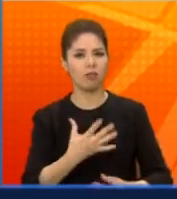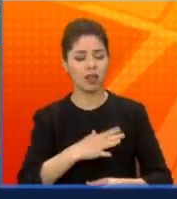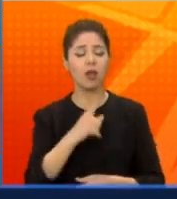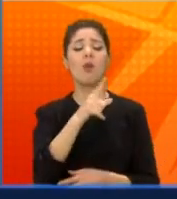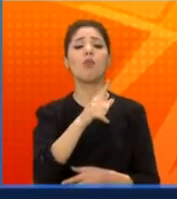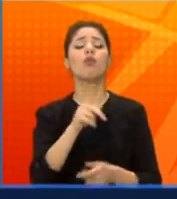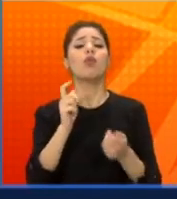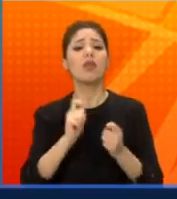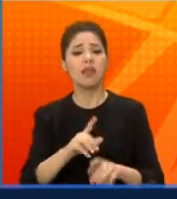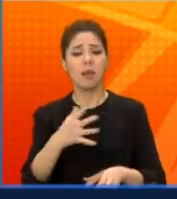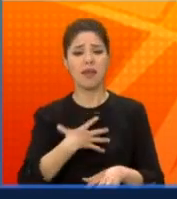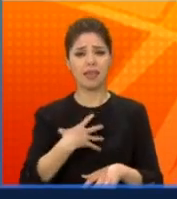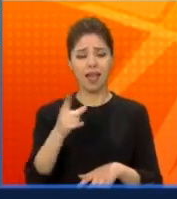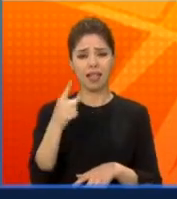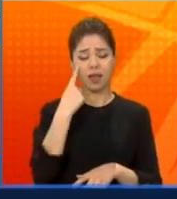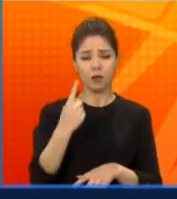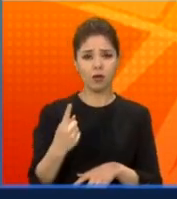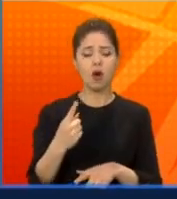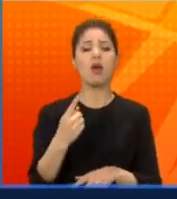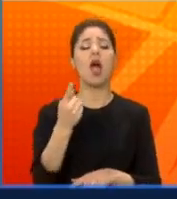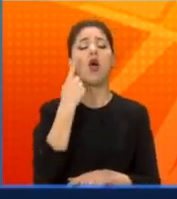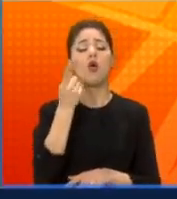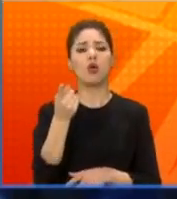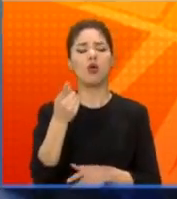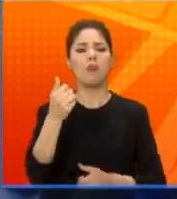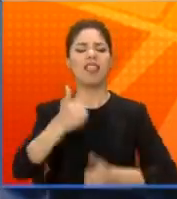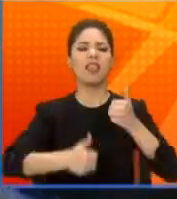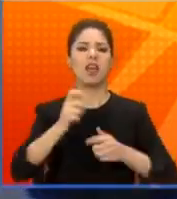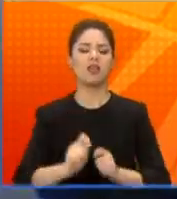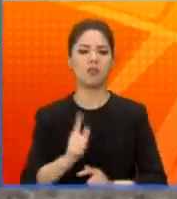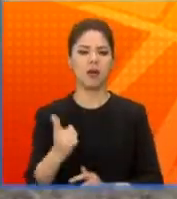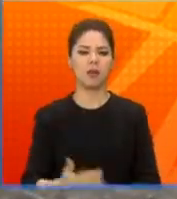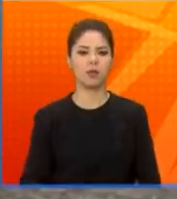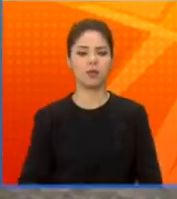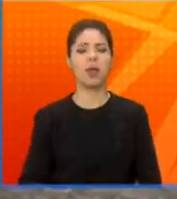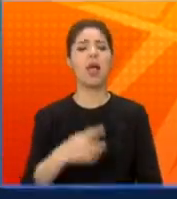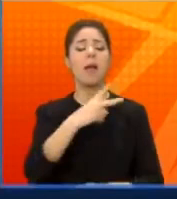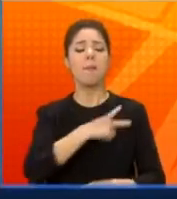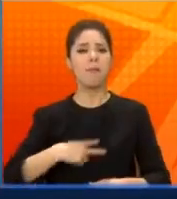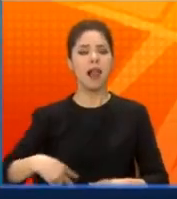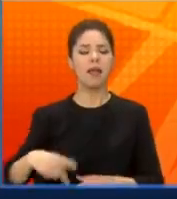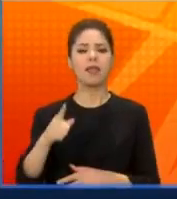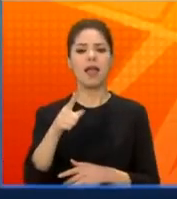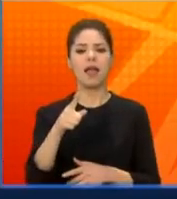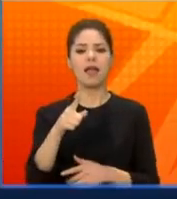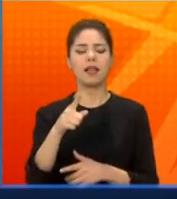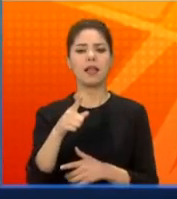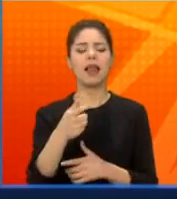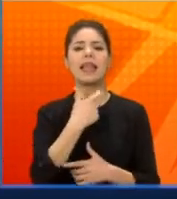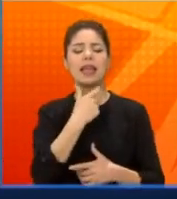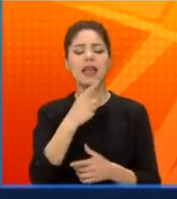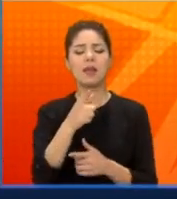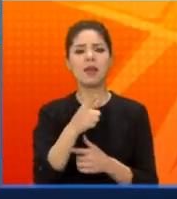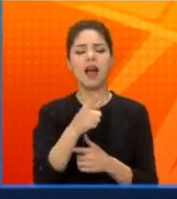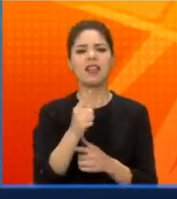kalmayıp güya kendilerince hükümetle yarışa kalktılar. Belediyelerin imkanları malum. Bir bağış kampanyası olsun,